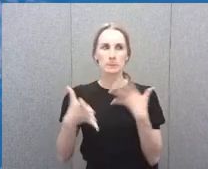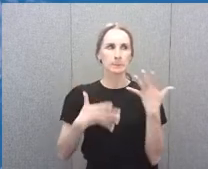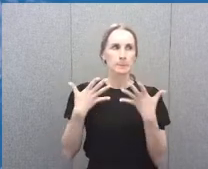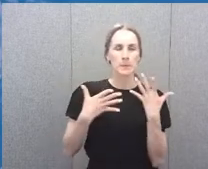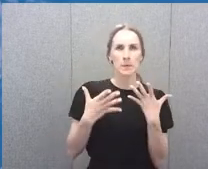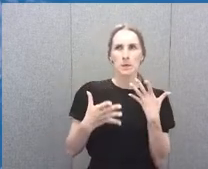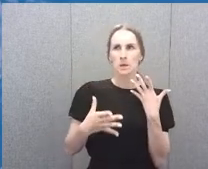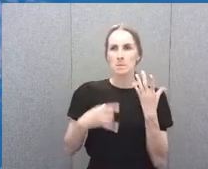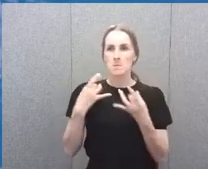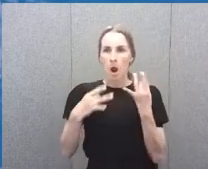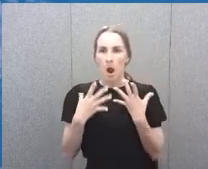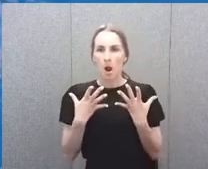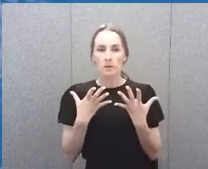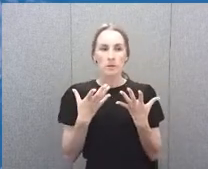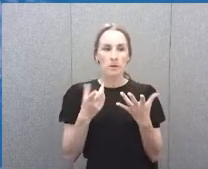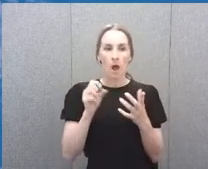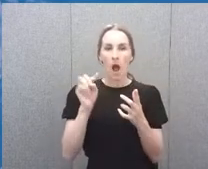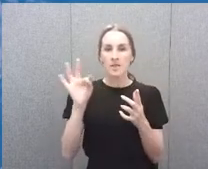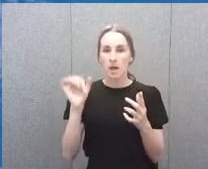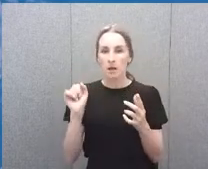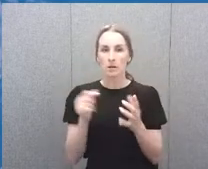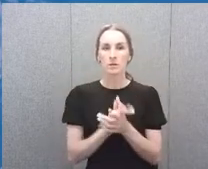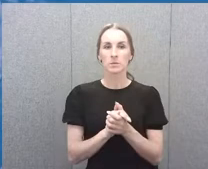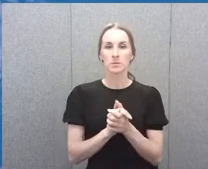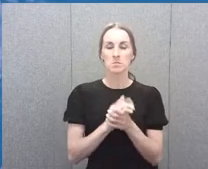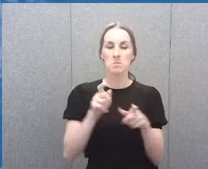небезопасно. Вторая история, второй пример,